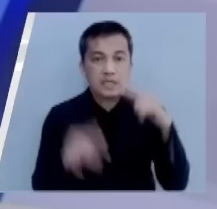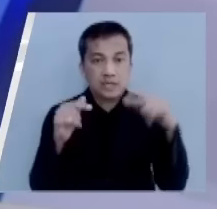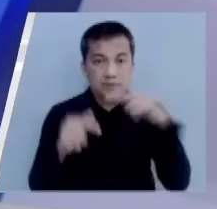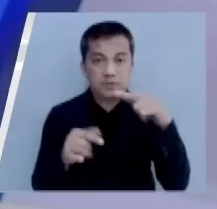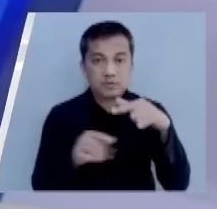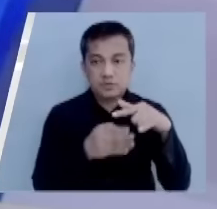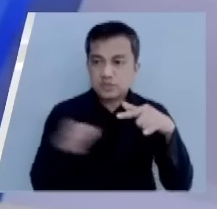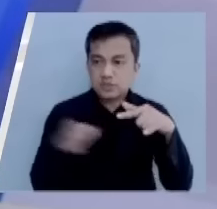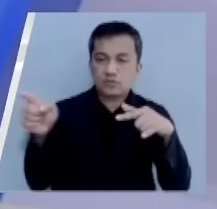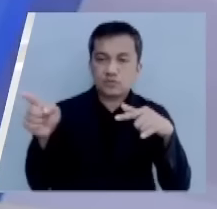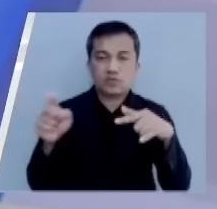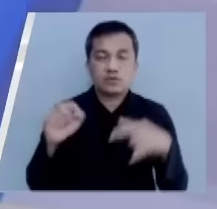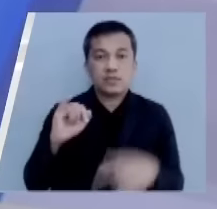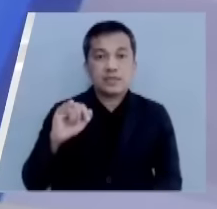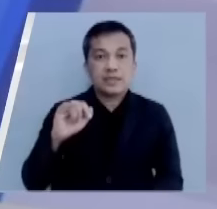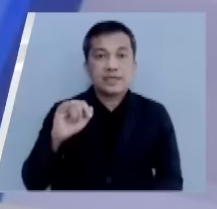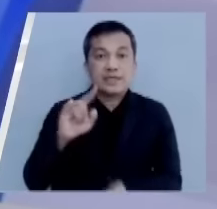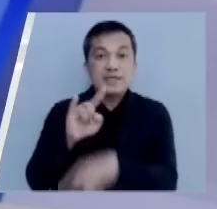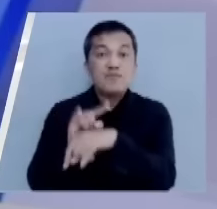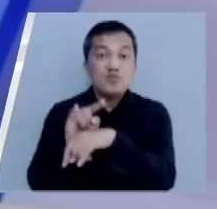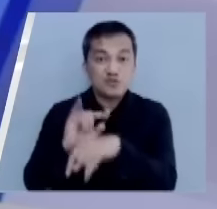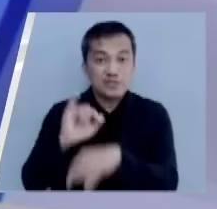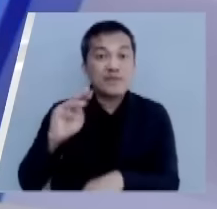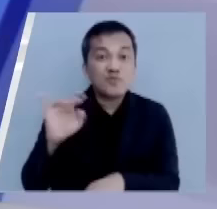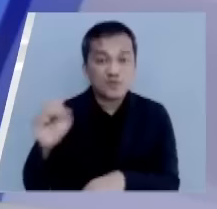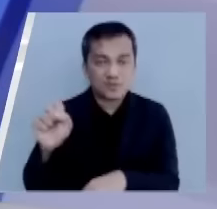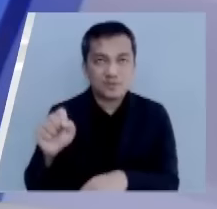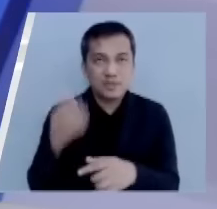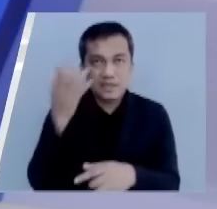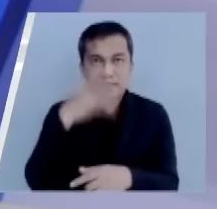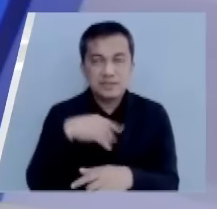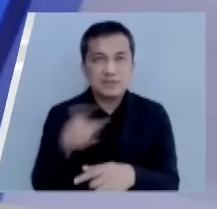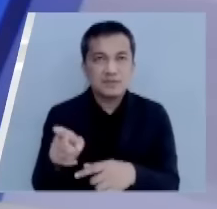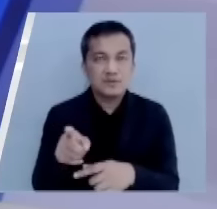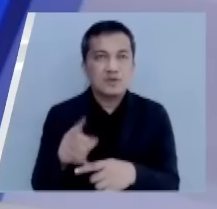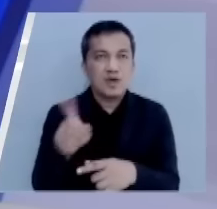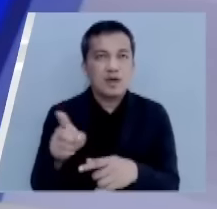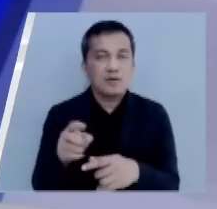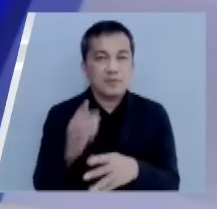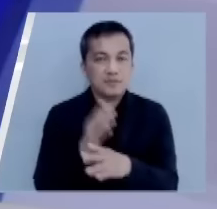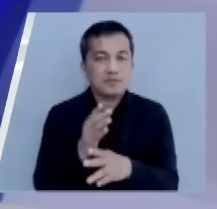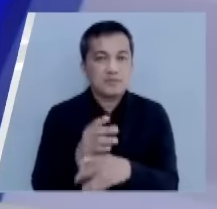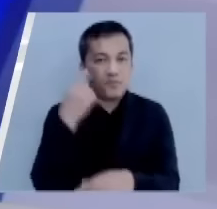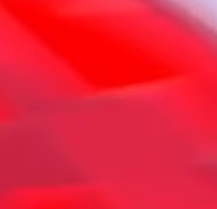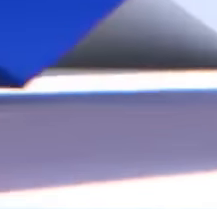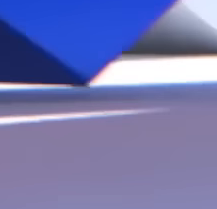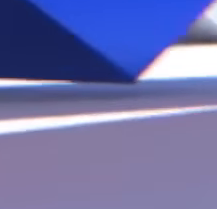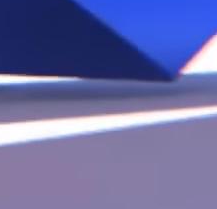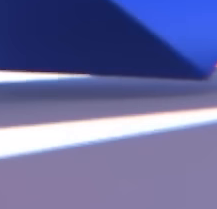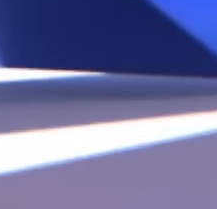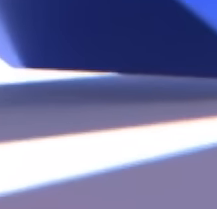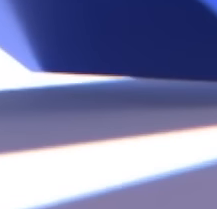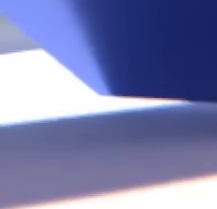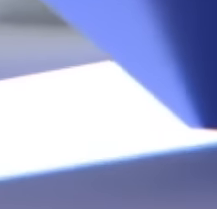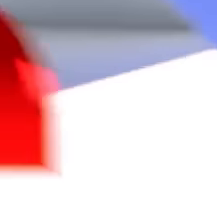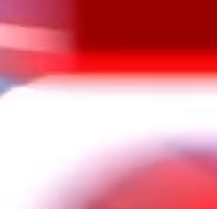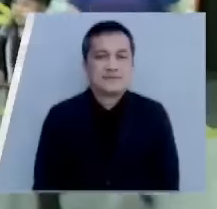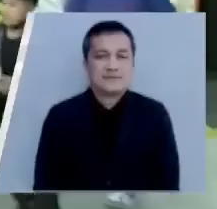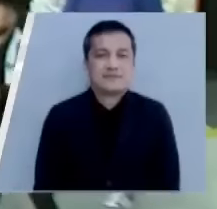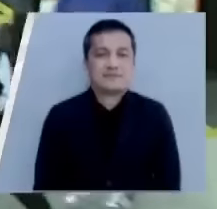Imus, Cavite. Pinaganda rin ang lounge para sa mga OFW. At nakatutok si Marisol Abdurrahman.